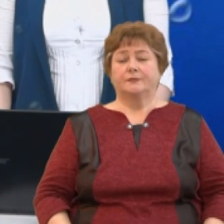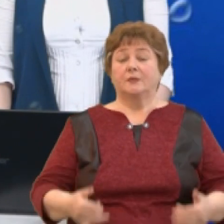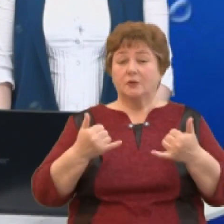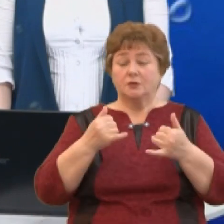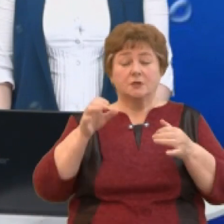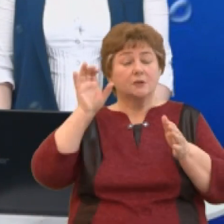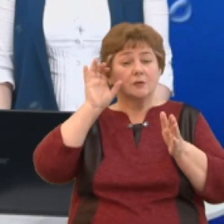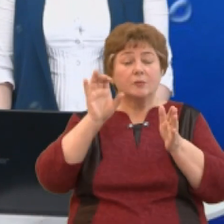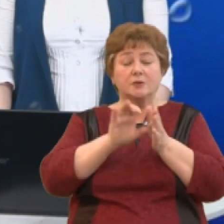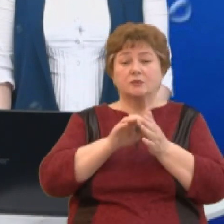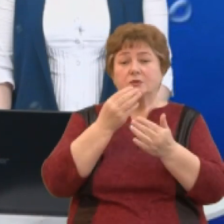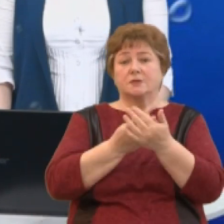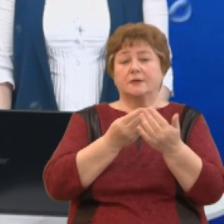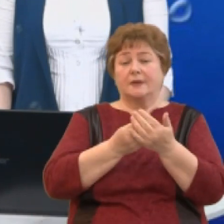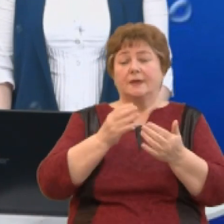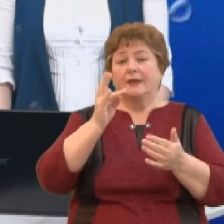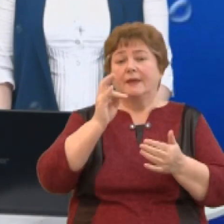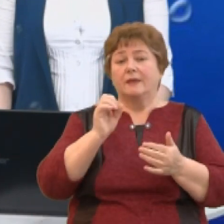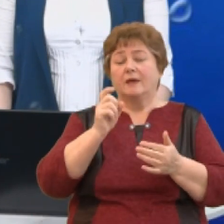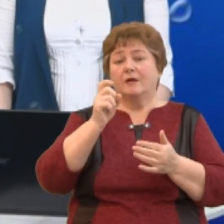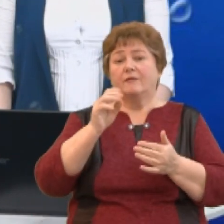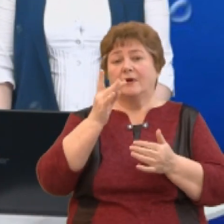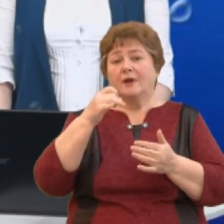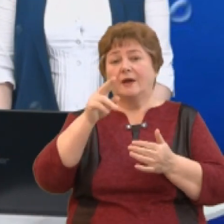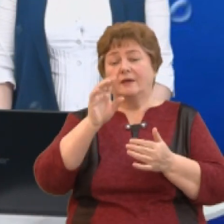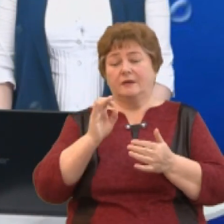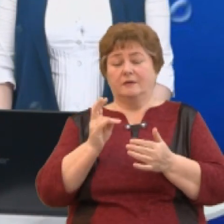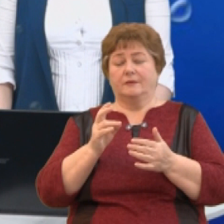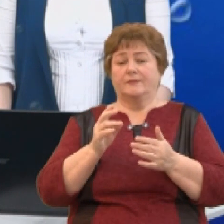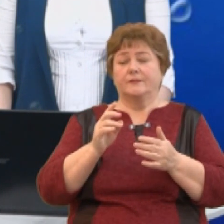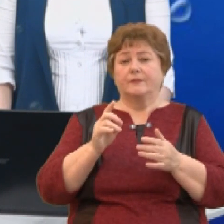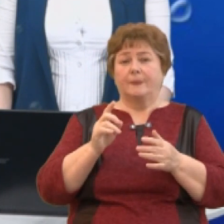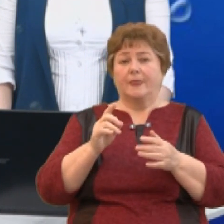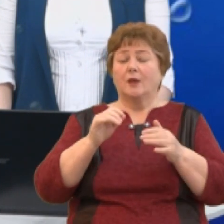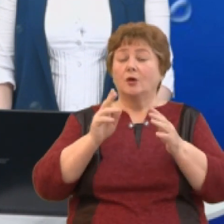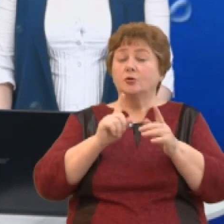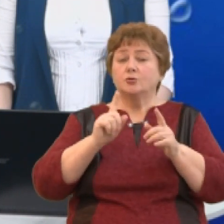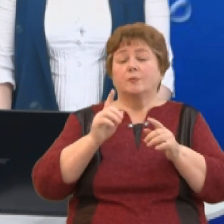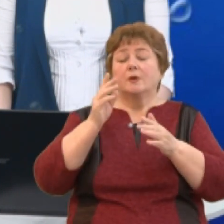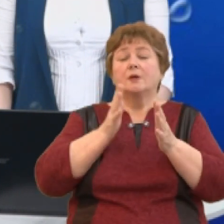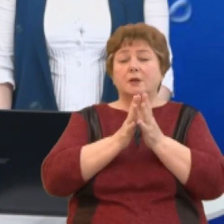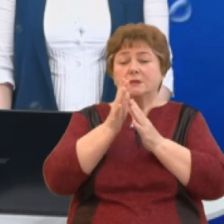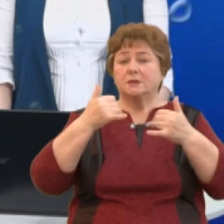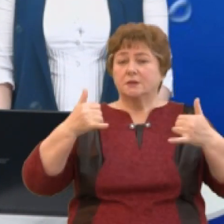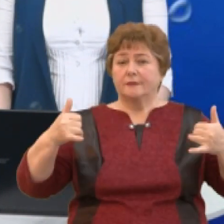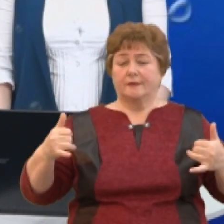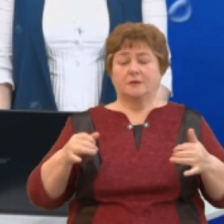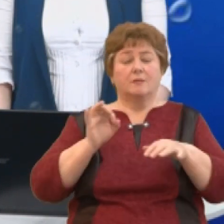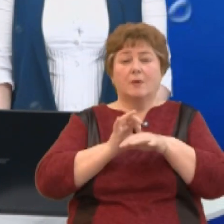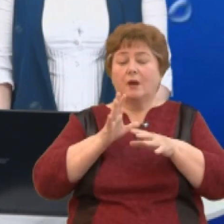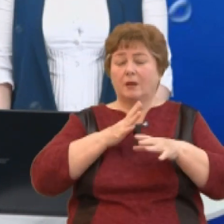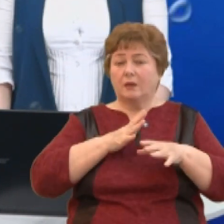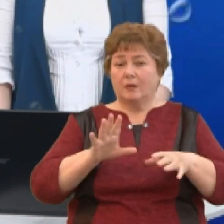Давайте послушаем совет доктора Нехворайкина. Чтоб расти и развиваться, и при этом не